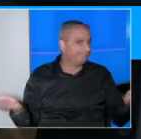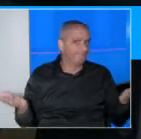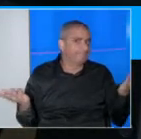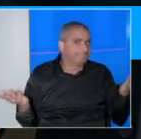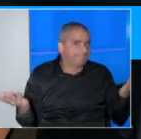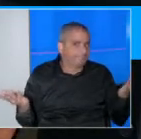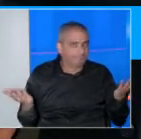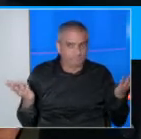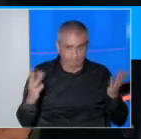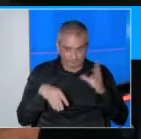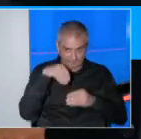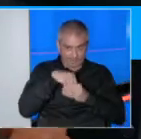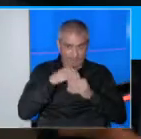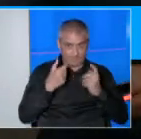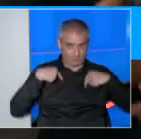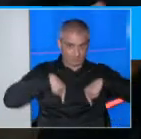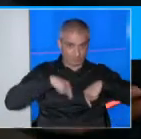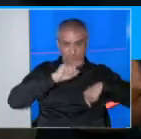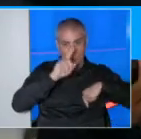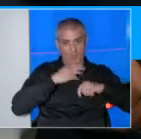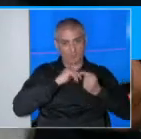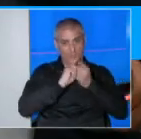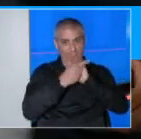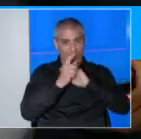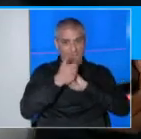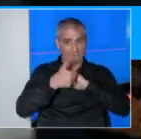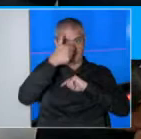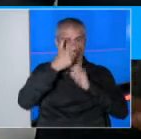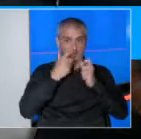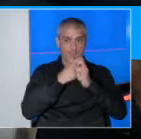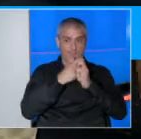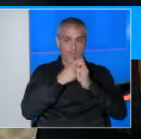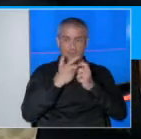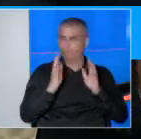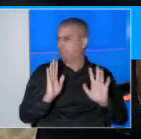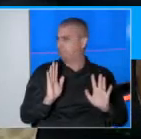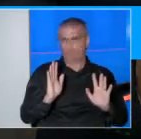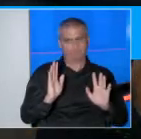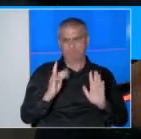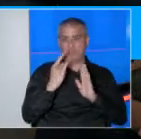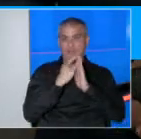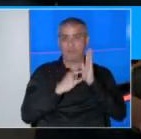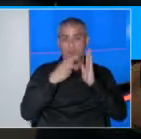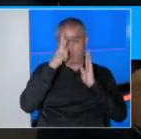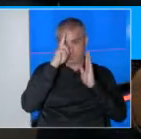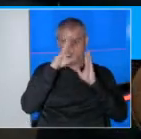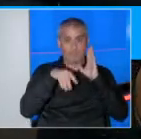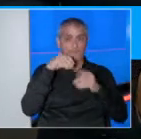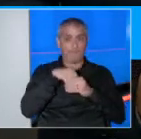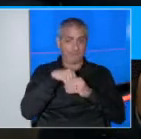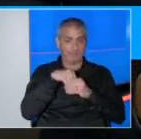מה? הולכים לפריימריז? אולי רצון להחליף את מנהיג המפלגה? לא, לפי חוקת הליכוד,